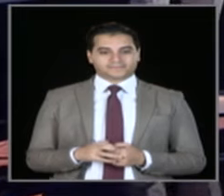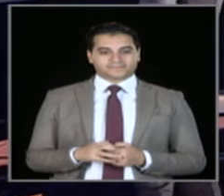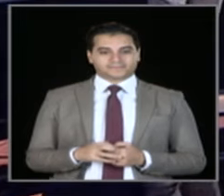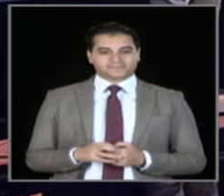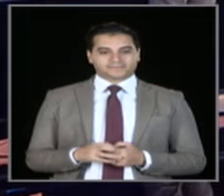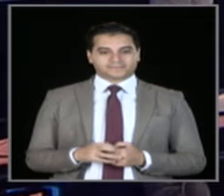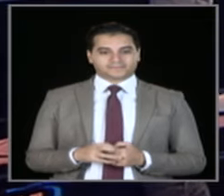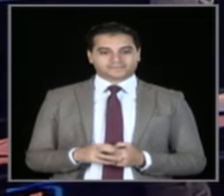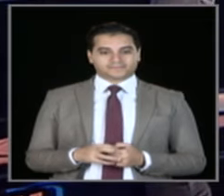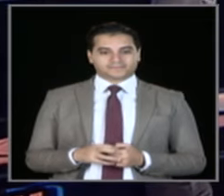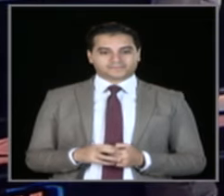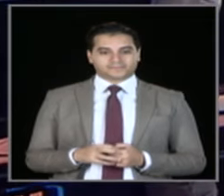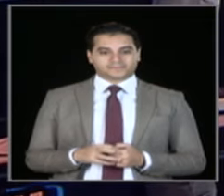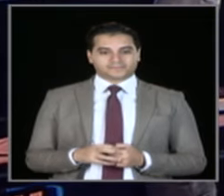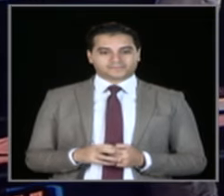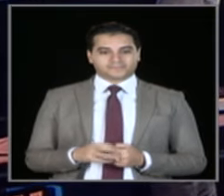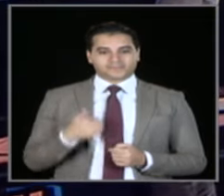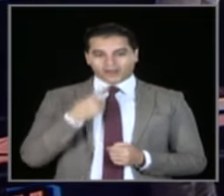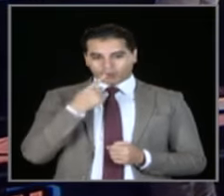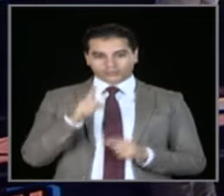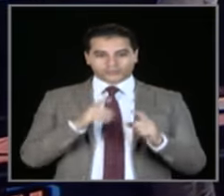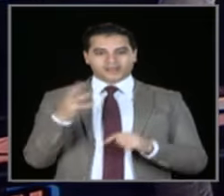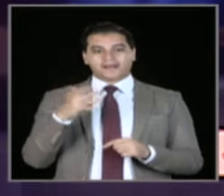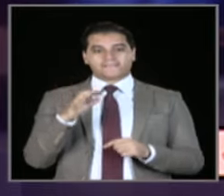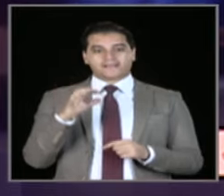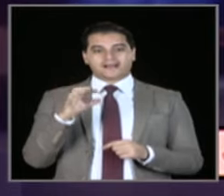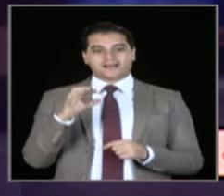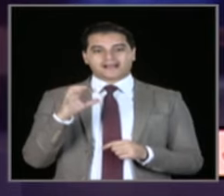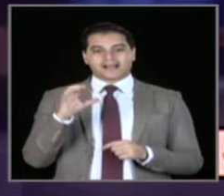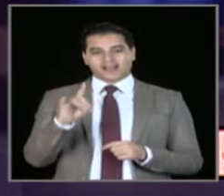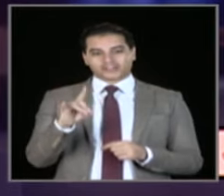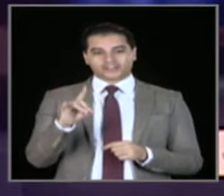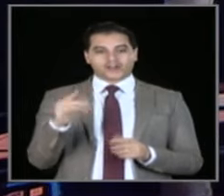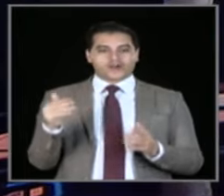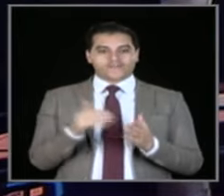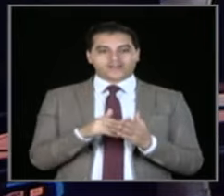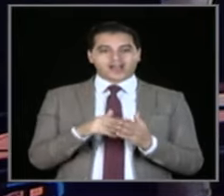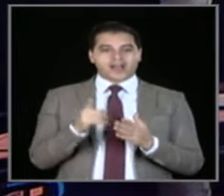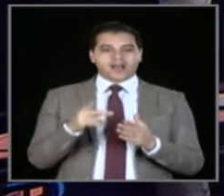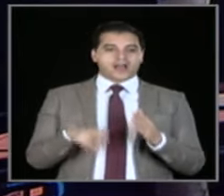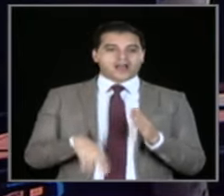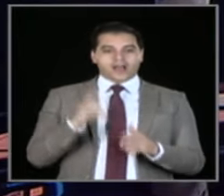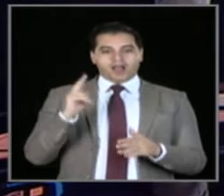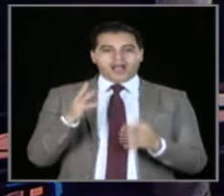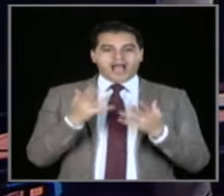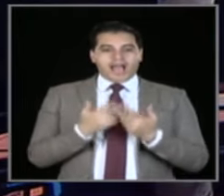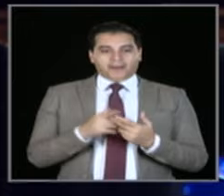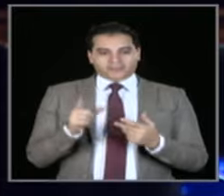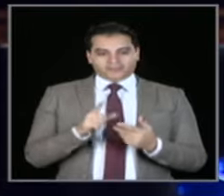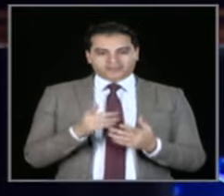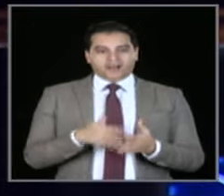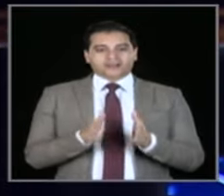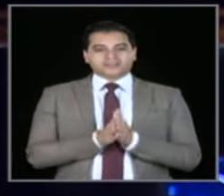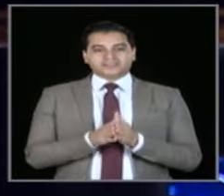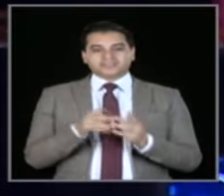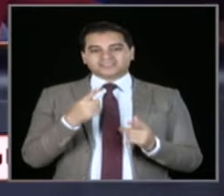انا قلت 9 اسئله ونص، والسؤال الاخراني سلمى خطفته كده وجاوبت اجابه كده وطلعت صح. تمام